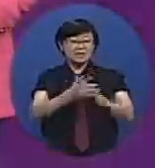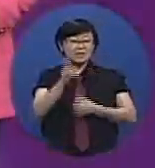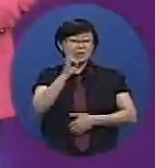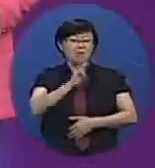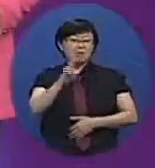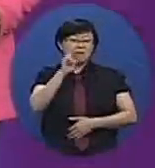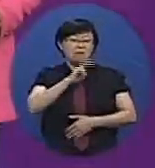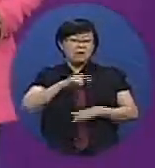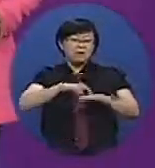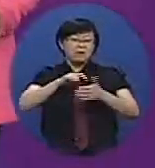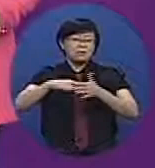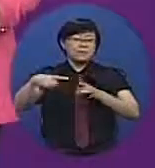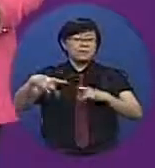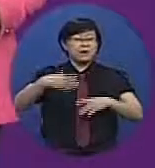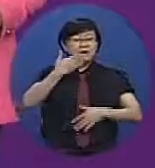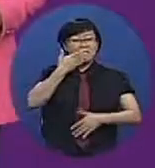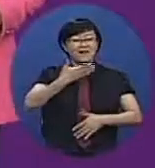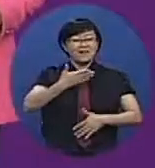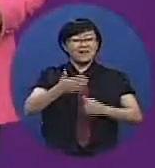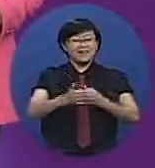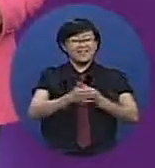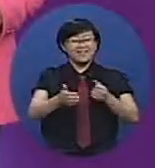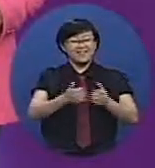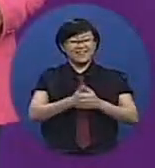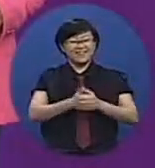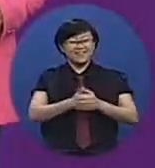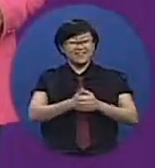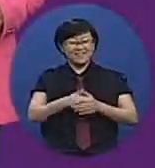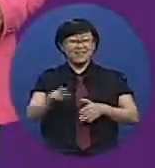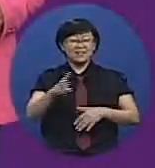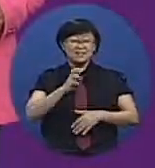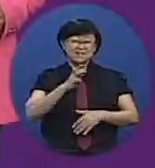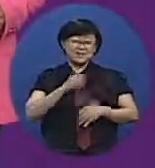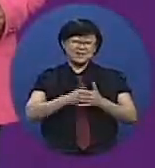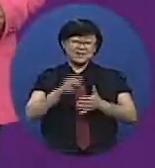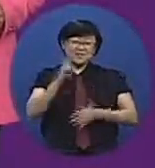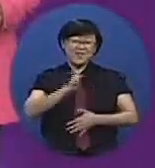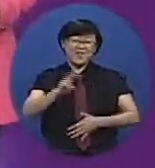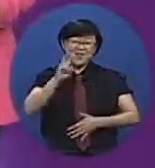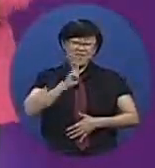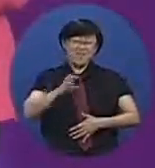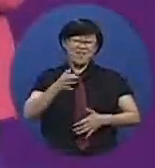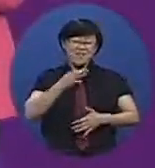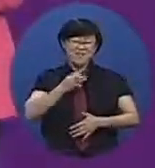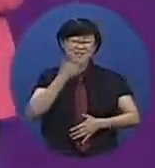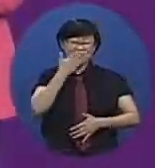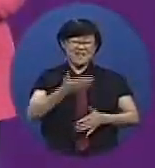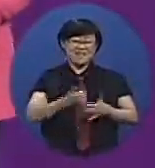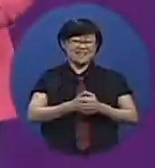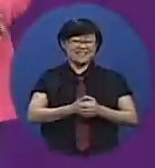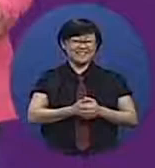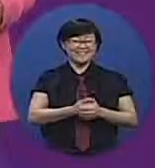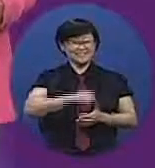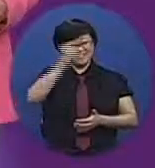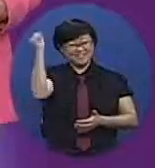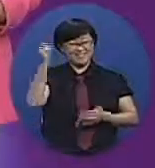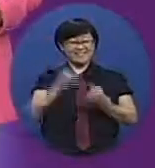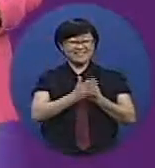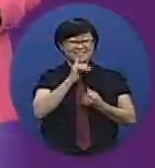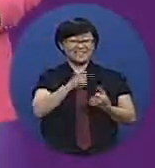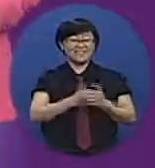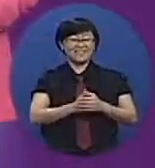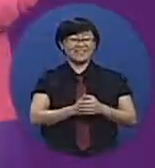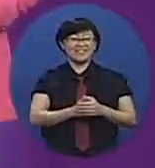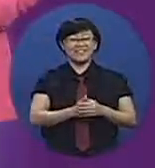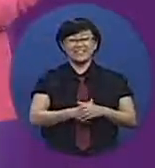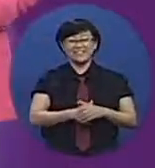엄청 가사가 좋더라고요. 아, 좋지요. 응, 그래서 노래방에 가갖고 30분 늦으라고 해갖고 불렀어, 배웠어요. 아이고, 그러셨구나. 네,